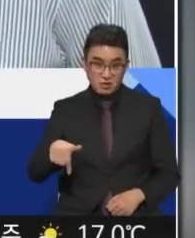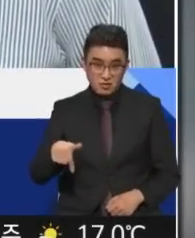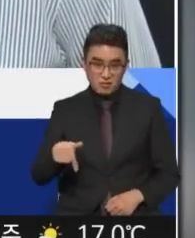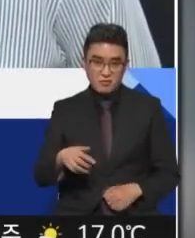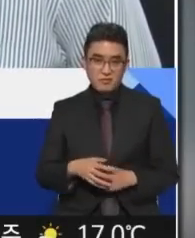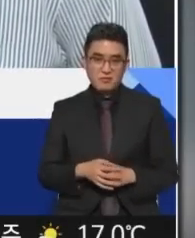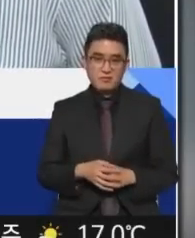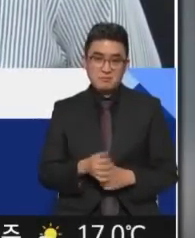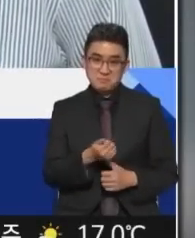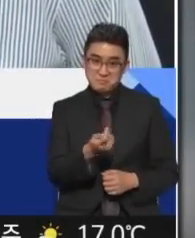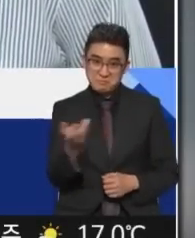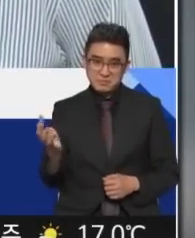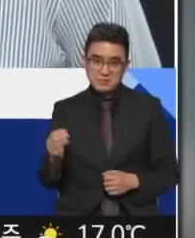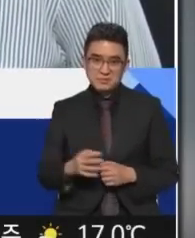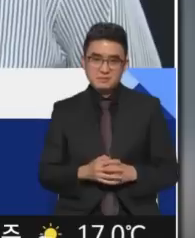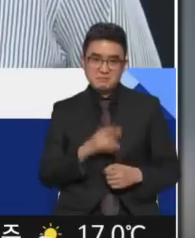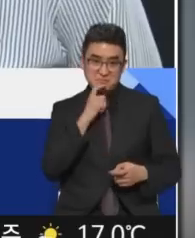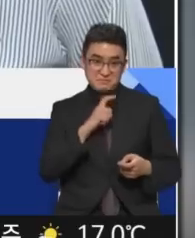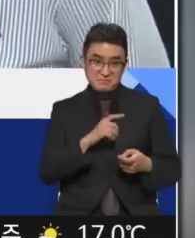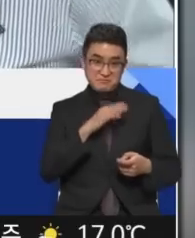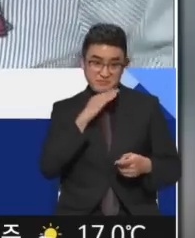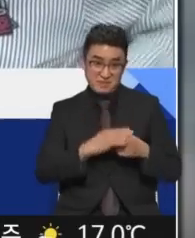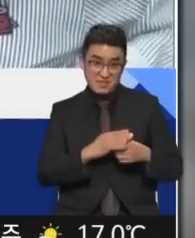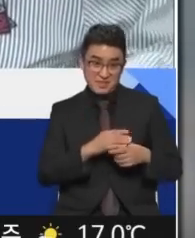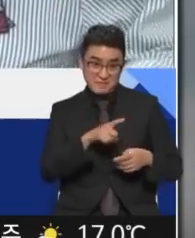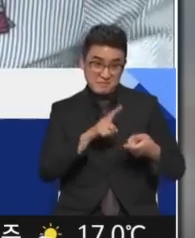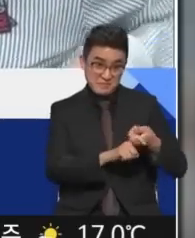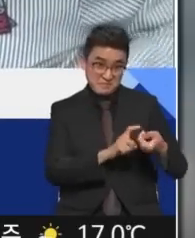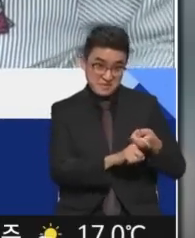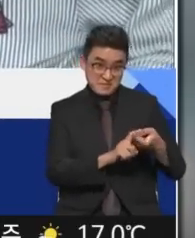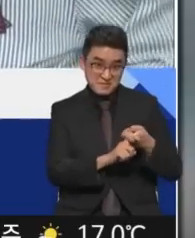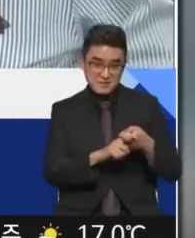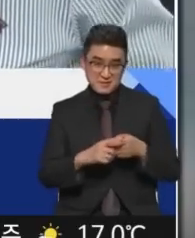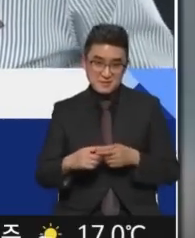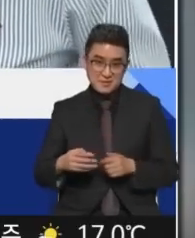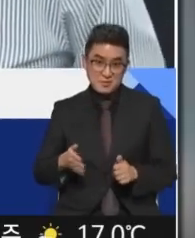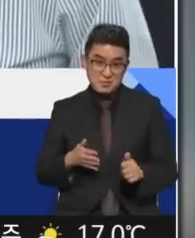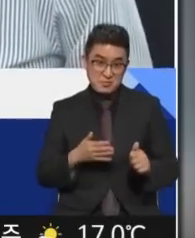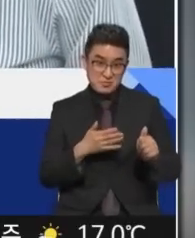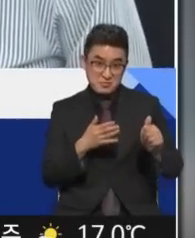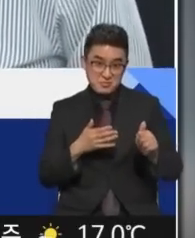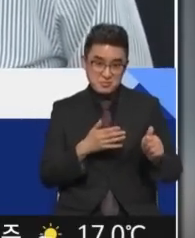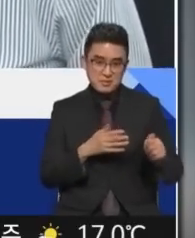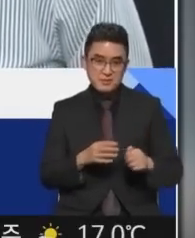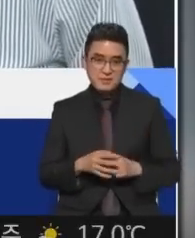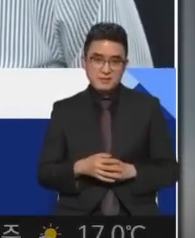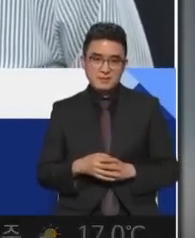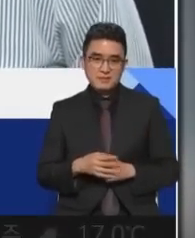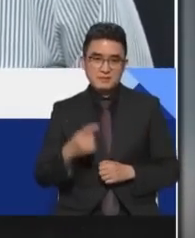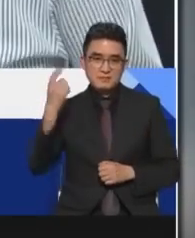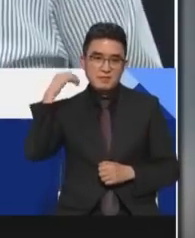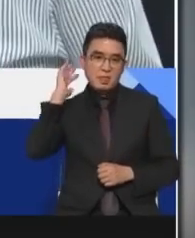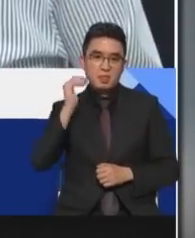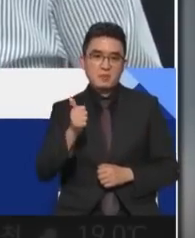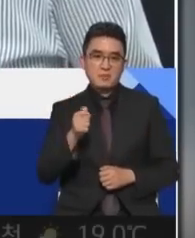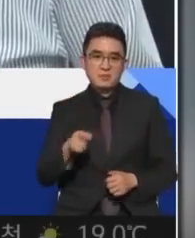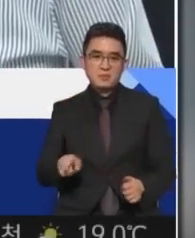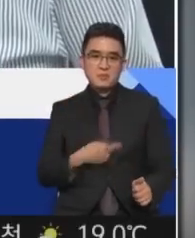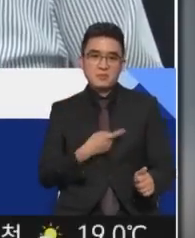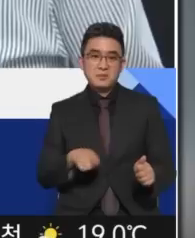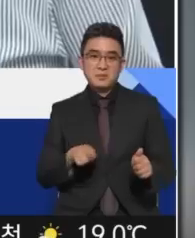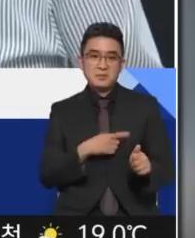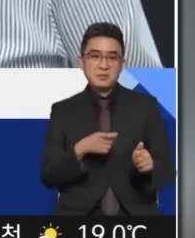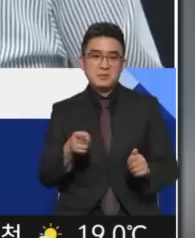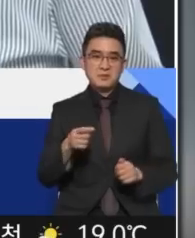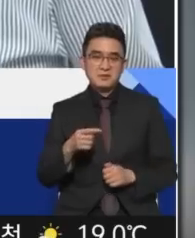그렇게 종북몰이를 하니까 윤석열 대통령이 뒷배 역할을 해주잖아요.